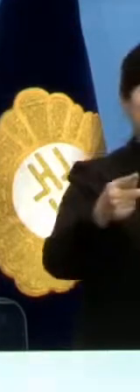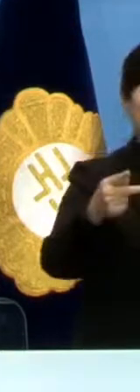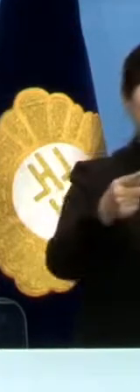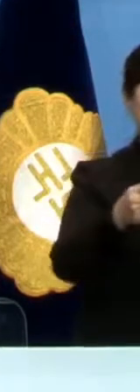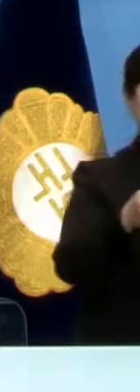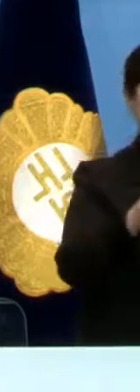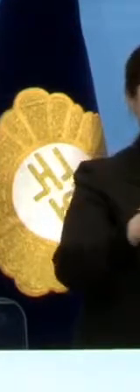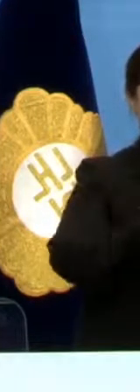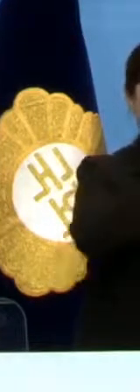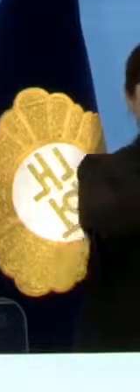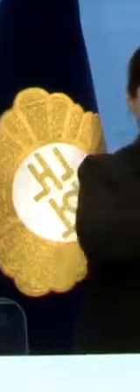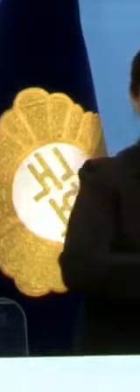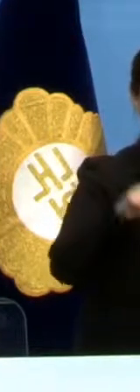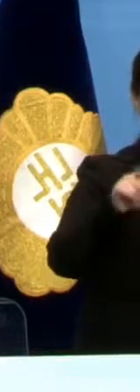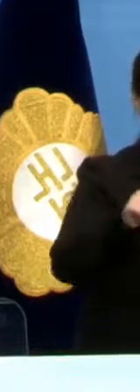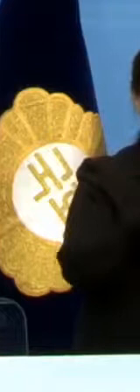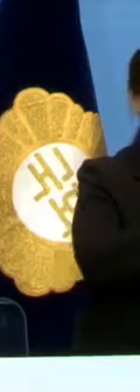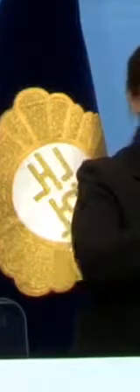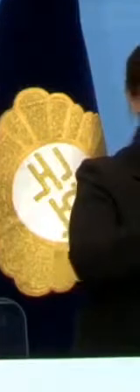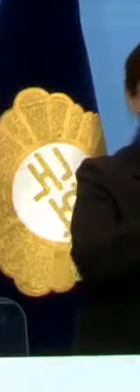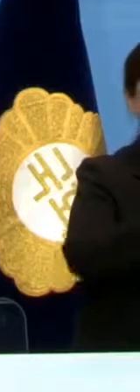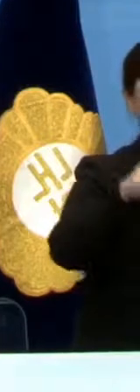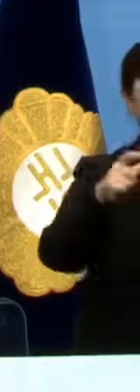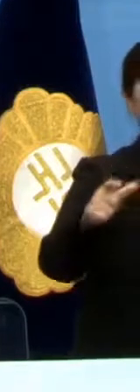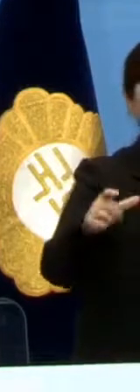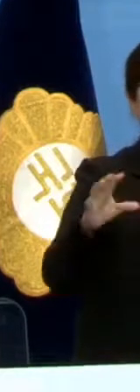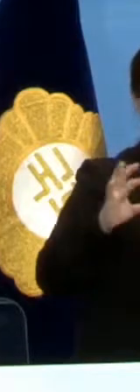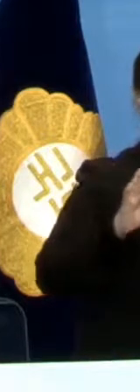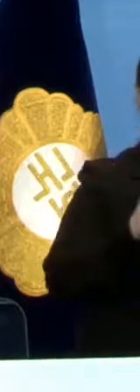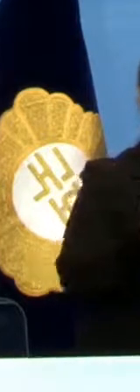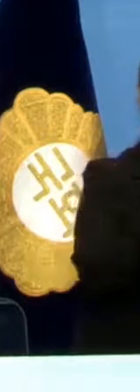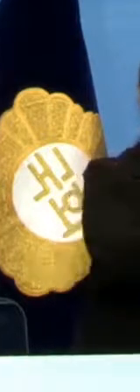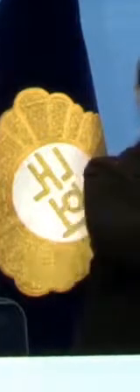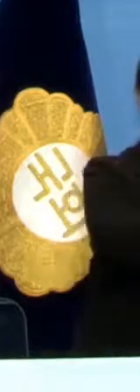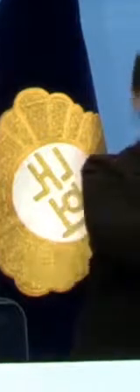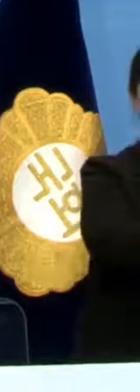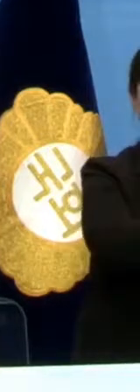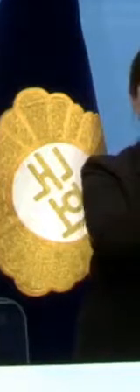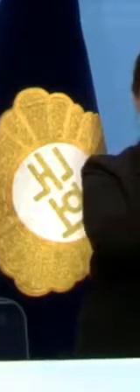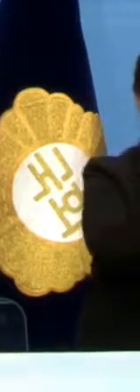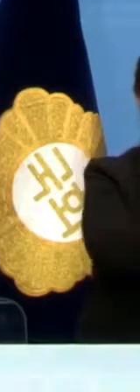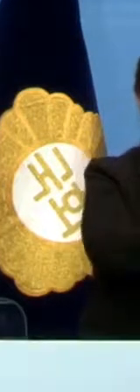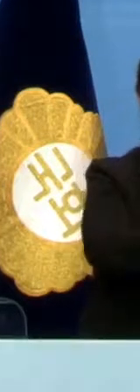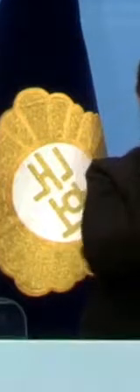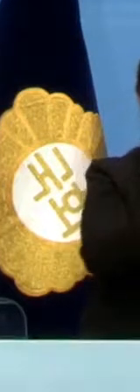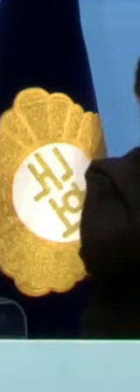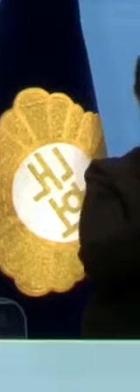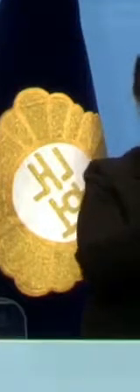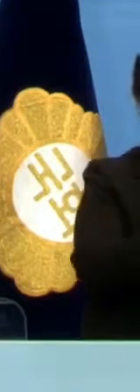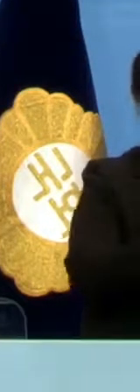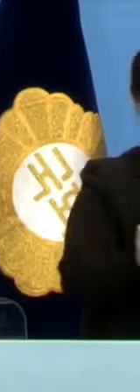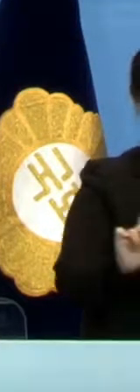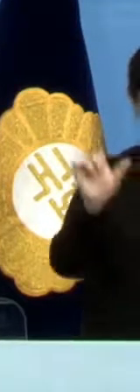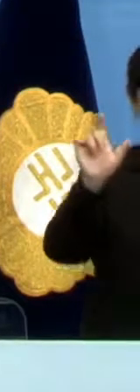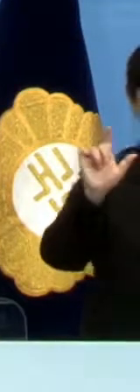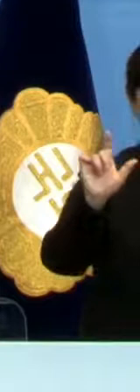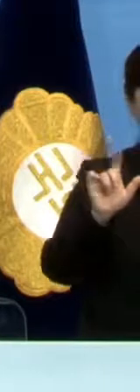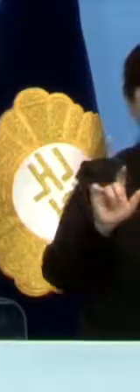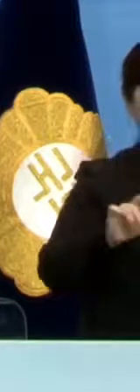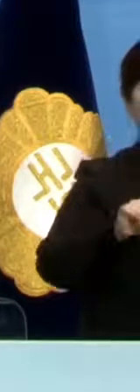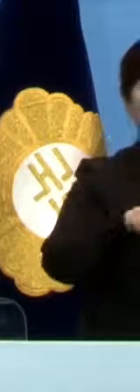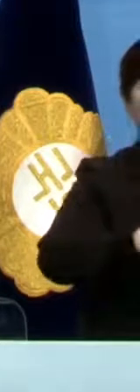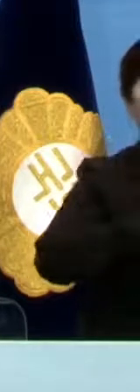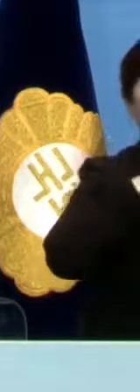KTX 남부 내륙 철도가 확장이 돼서 추진 중에 있기 때문에 동남권 관문